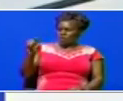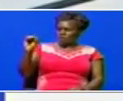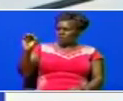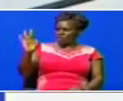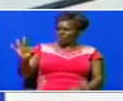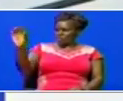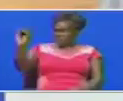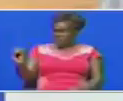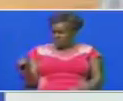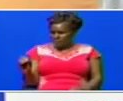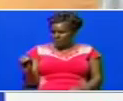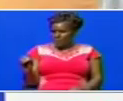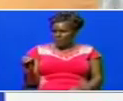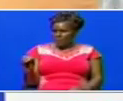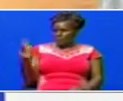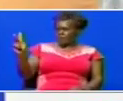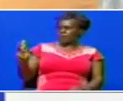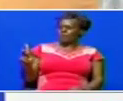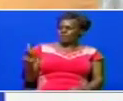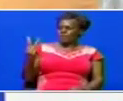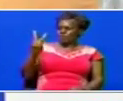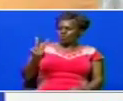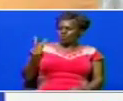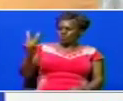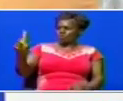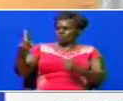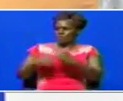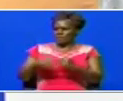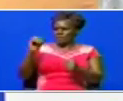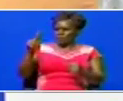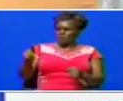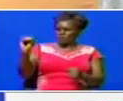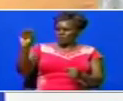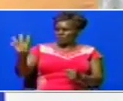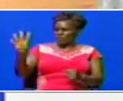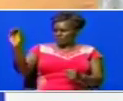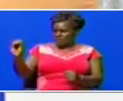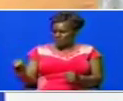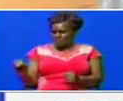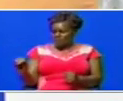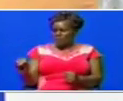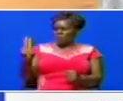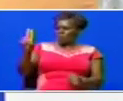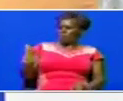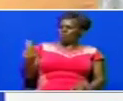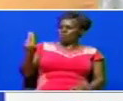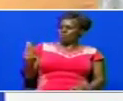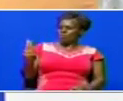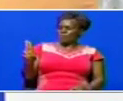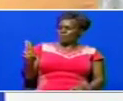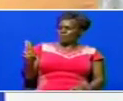0.03%. Japheth Kaluyu, 226, 0.04%. Uhuru Kenyatta,